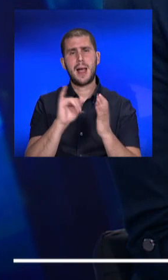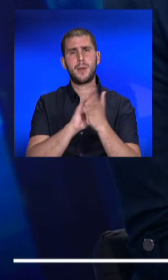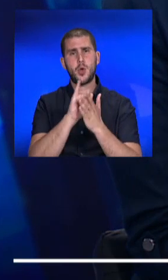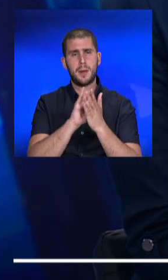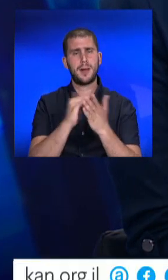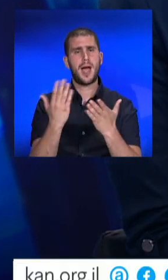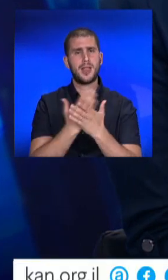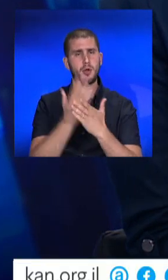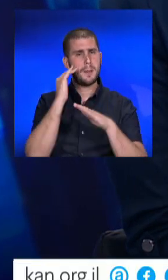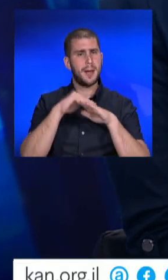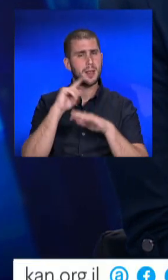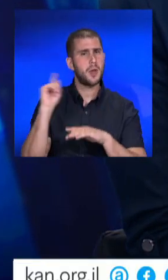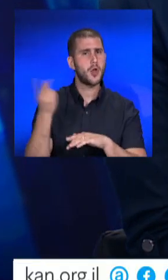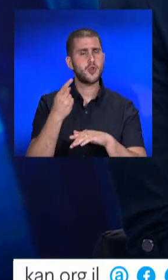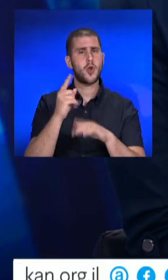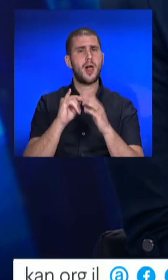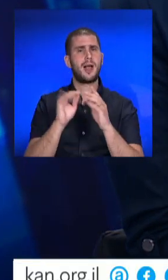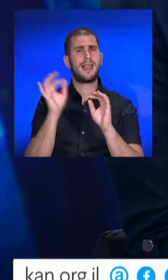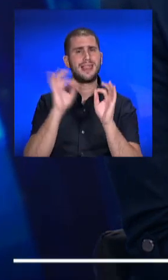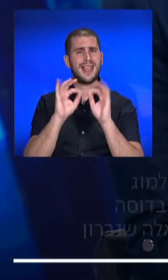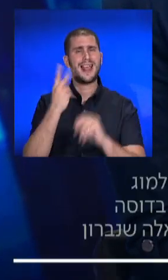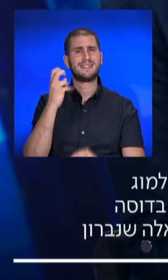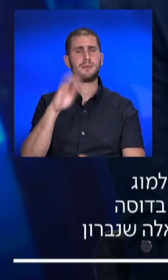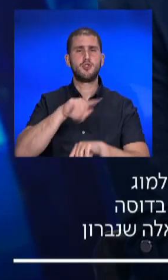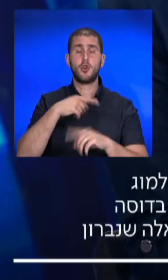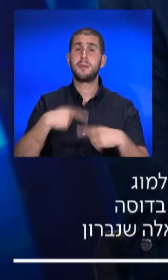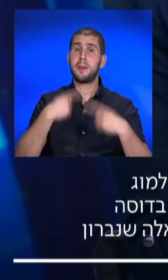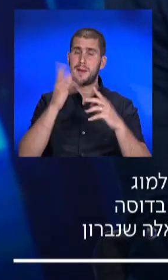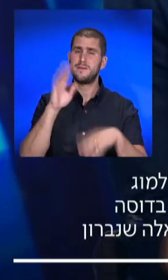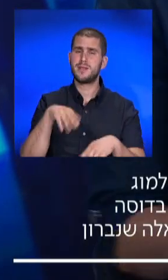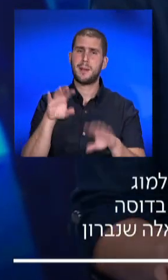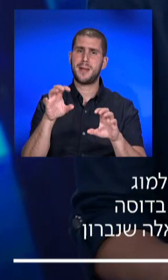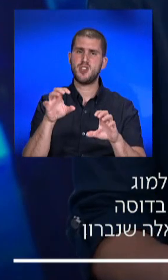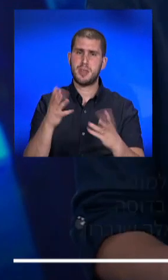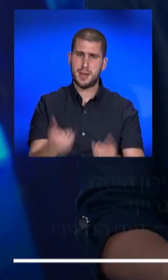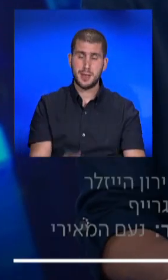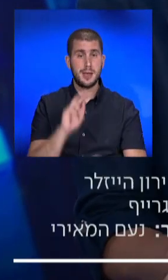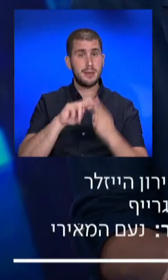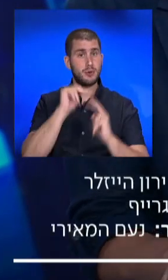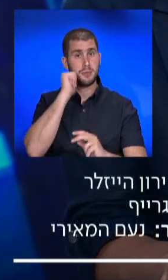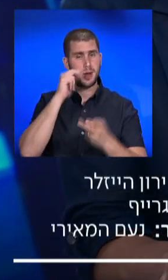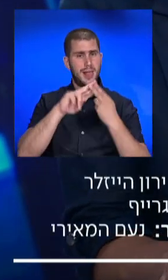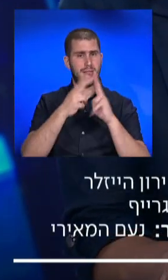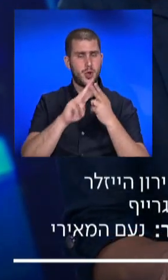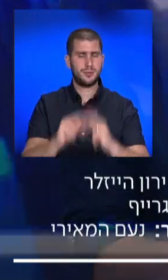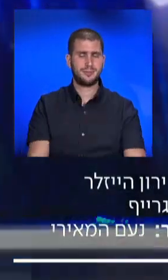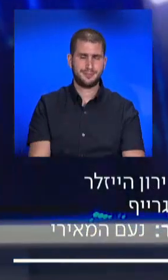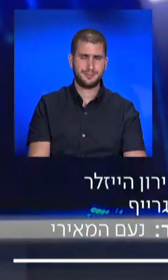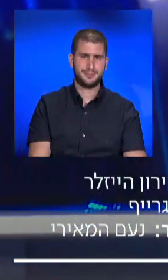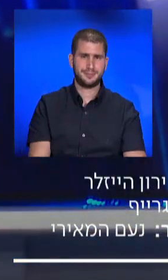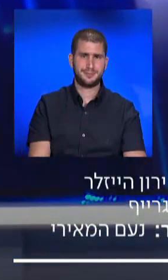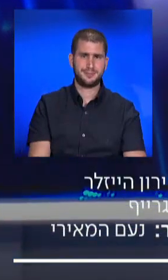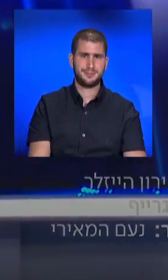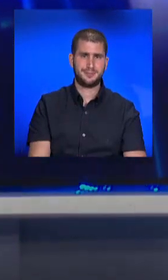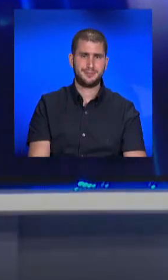חדשות מעדכנת בכל ערוצי הדיגיטל, 24 שעות ביממה וגם בכאן רשת ב'. ניפגש גם מחר, להתראות. We'll be right back.